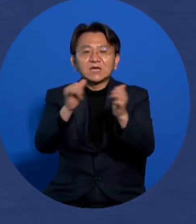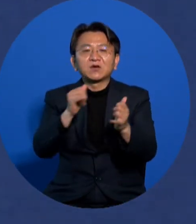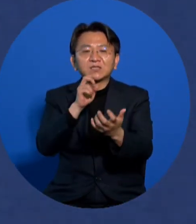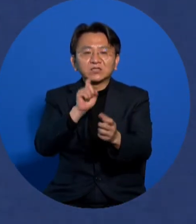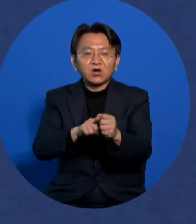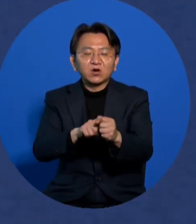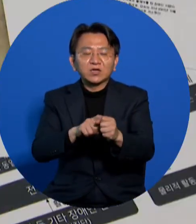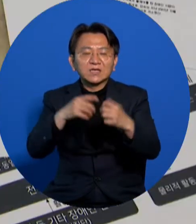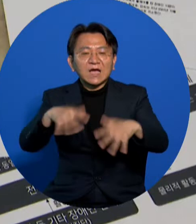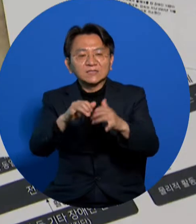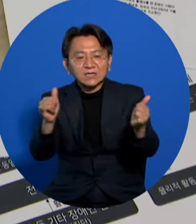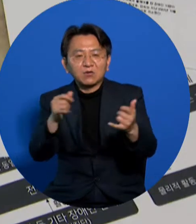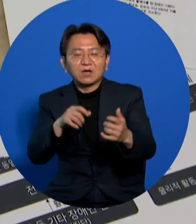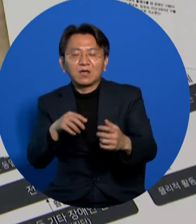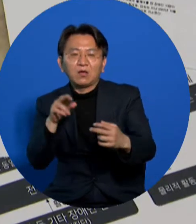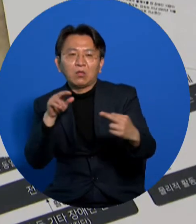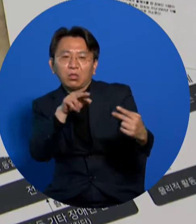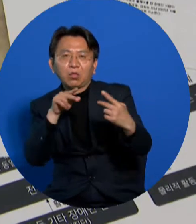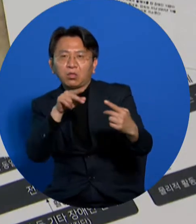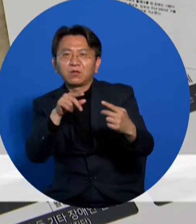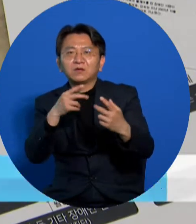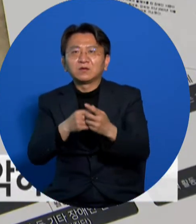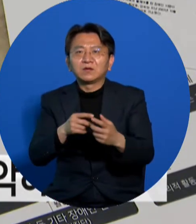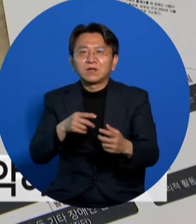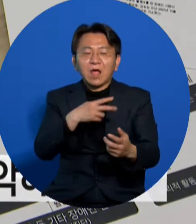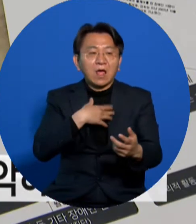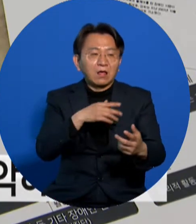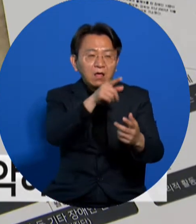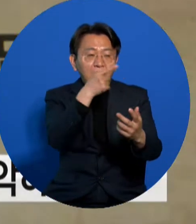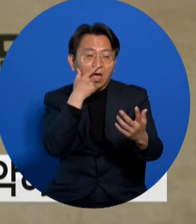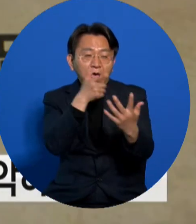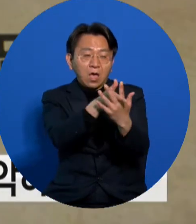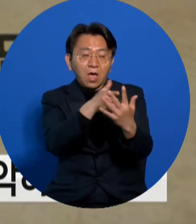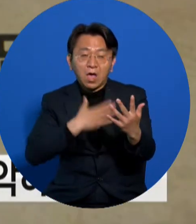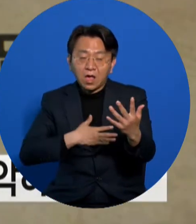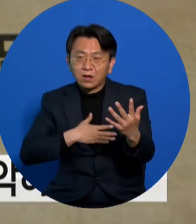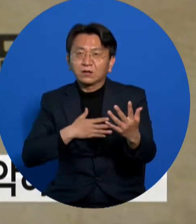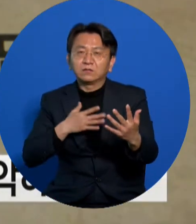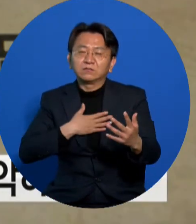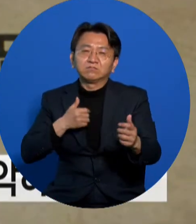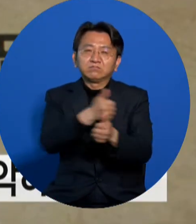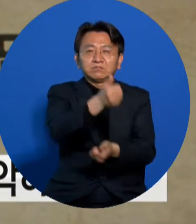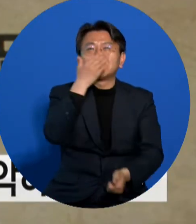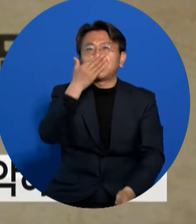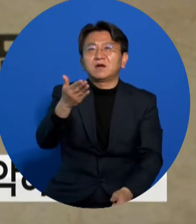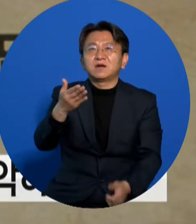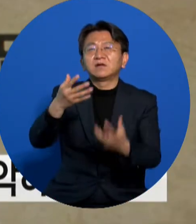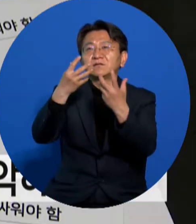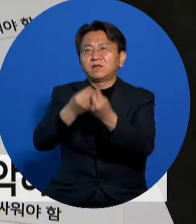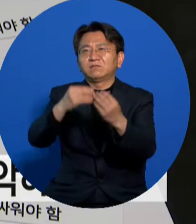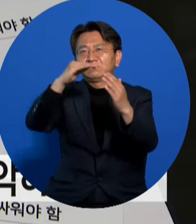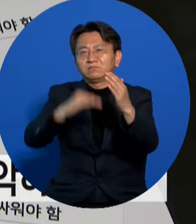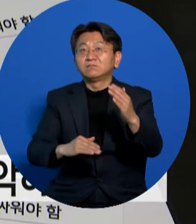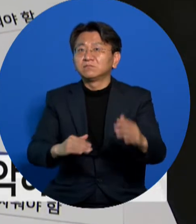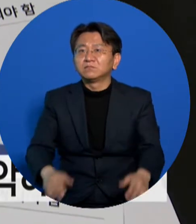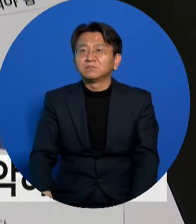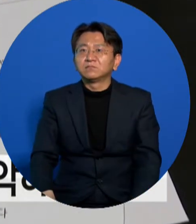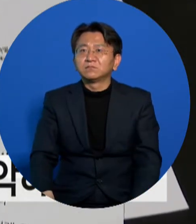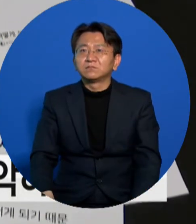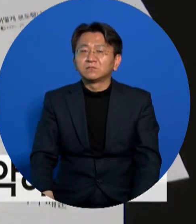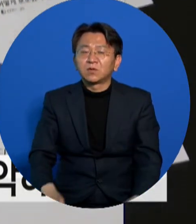여론전. 첫 장부터 지피지기 백전불태, 즉 상대를 알아야 싸움에서 위태롭지 않다며